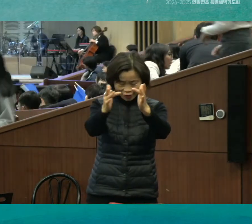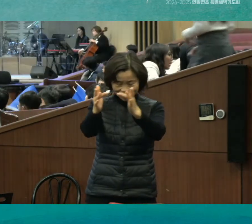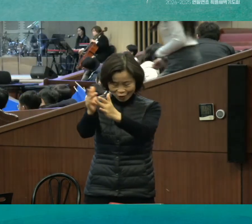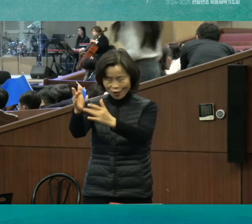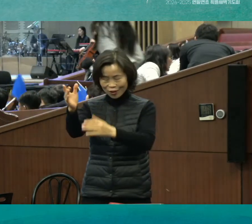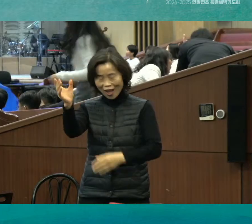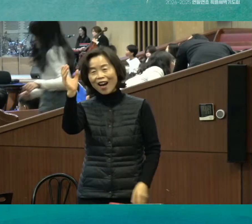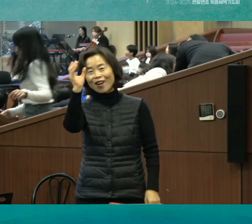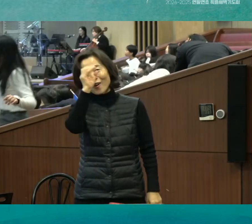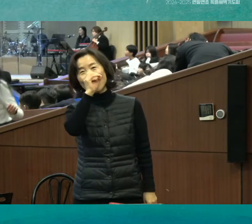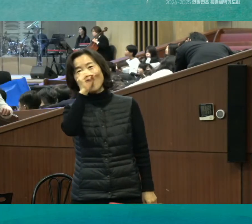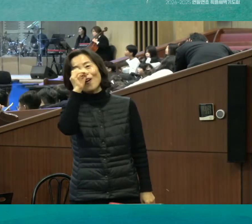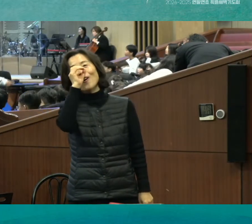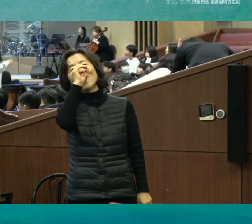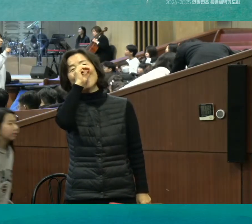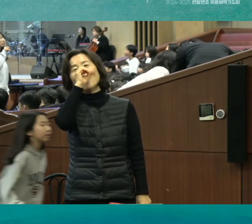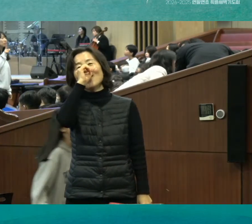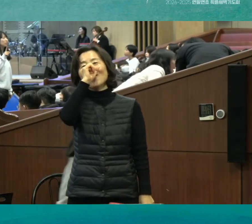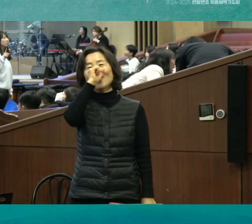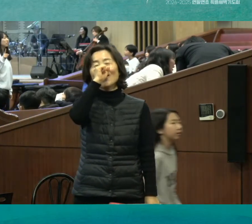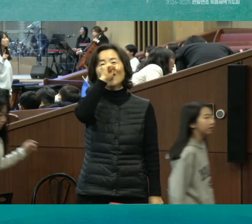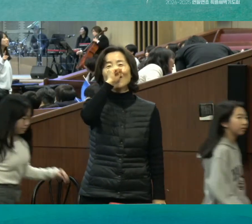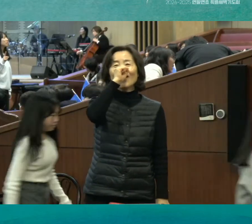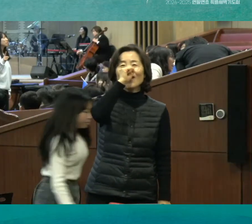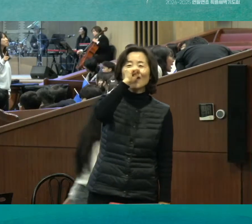예수가 좋다오.